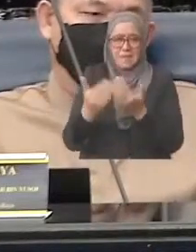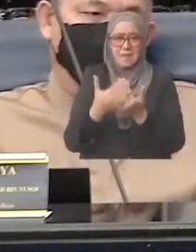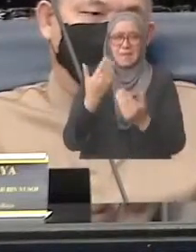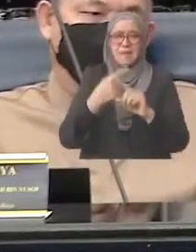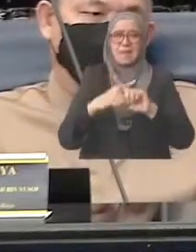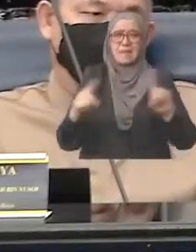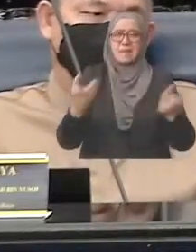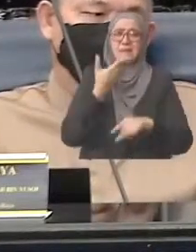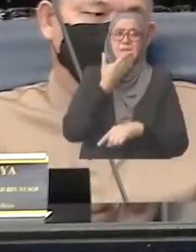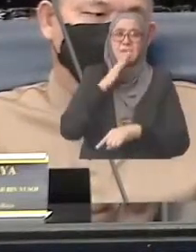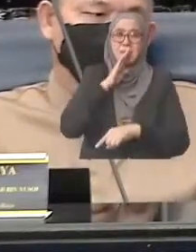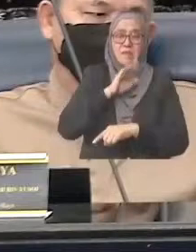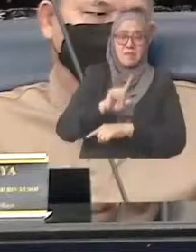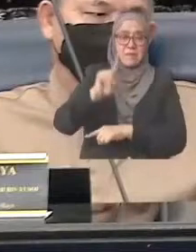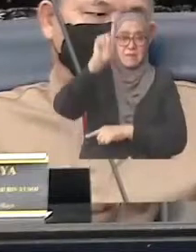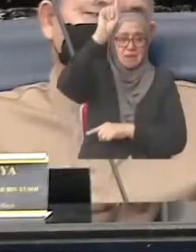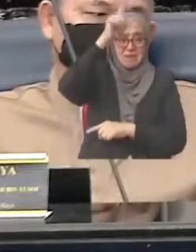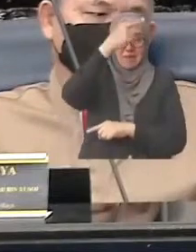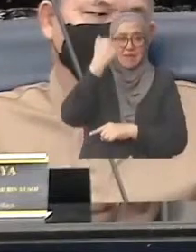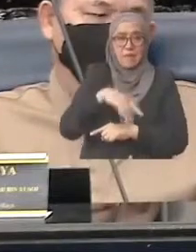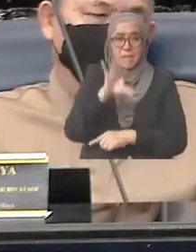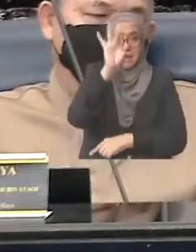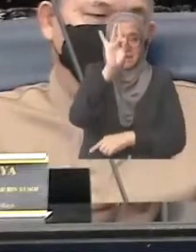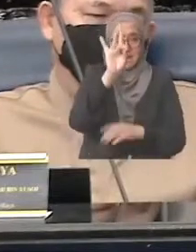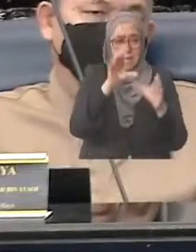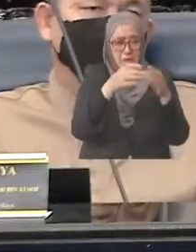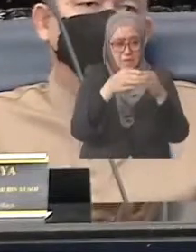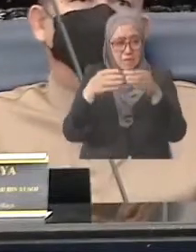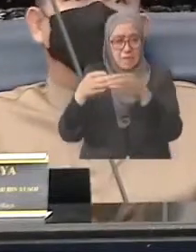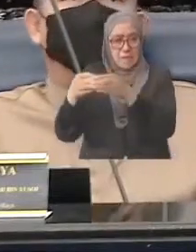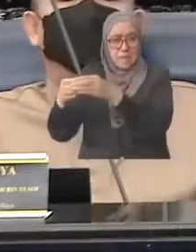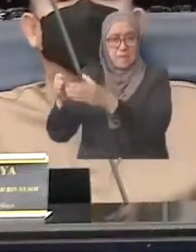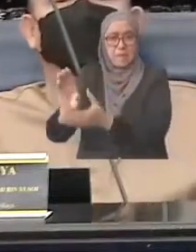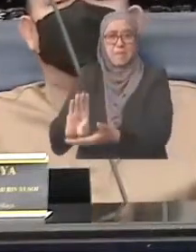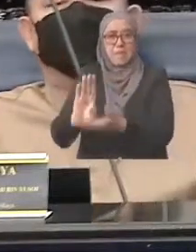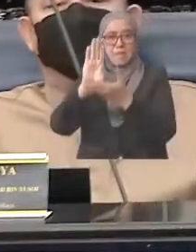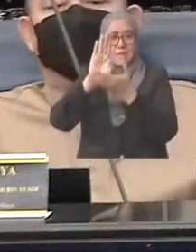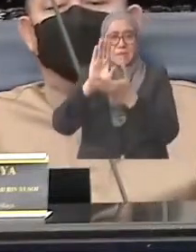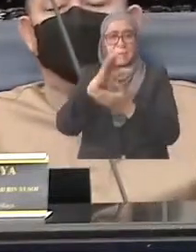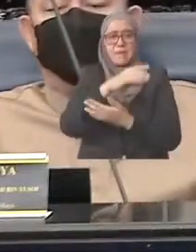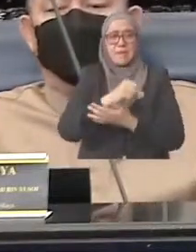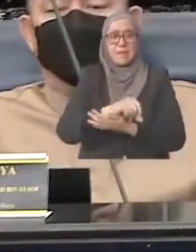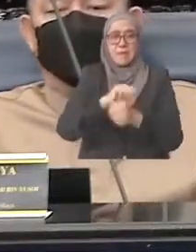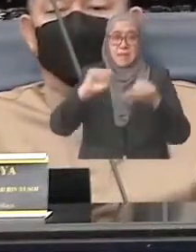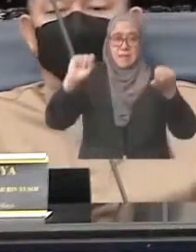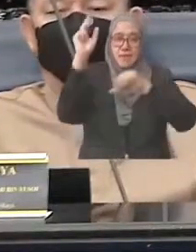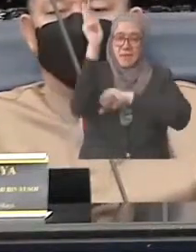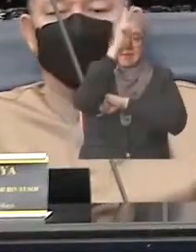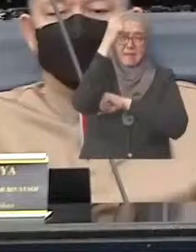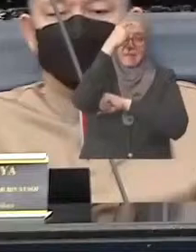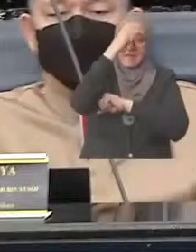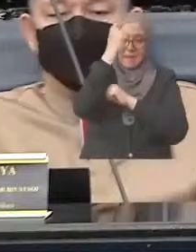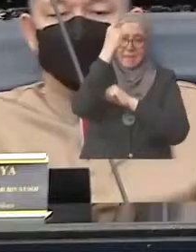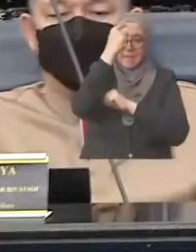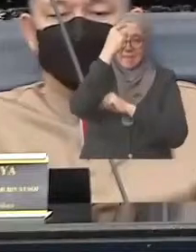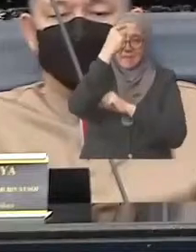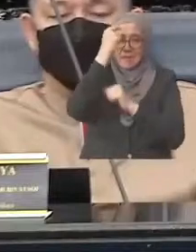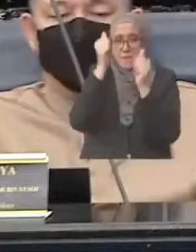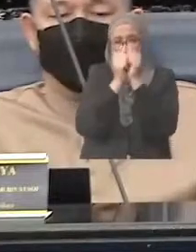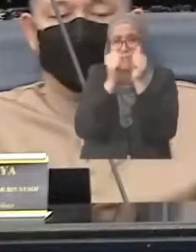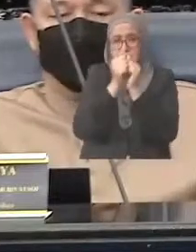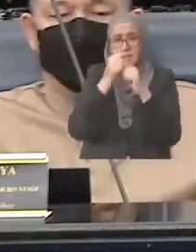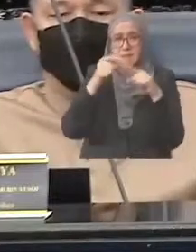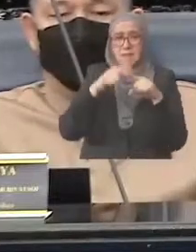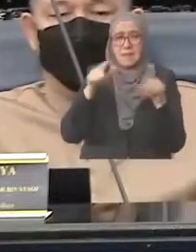sebanyak delapan PKS bantuan dana sangan ekonomi telah disediakan kerajaan dengan jumlah keseluruhan 530